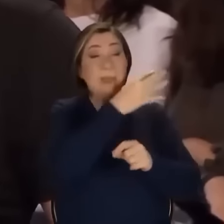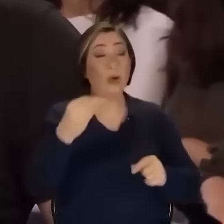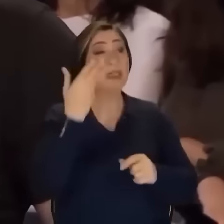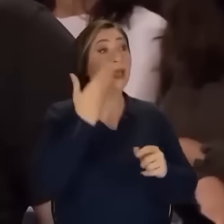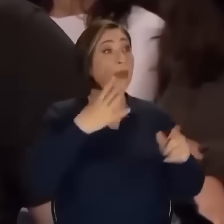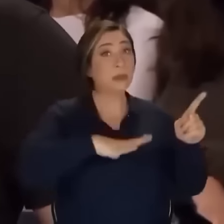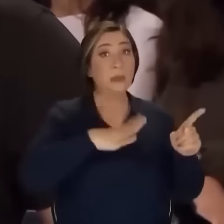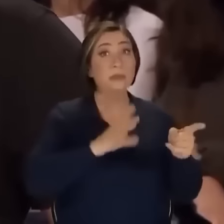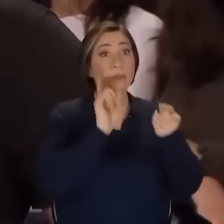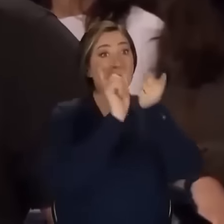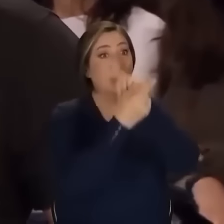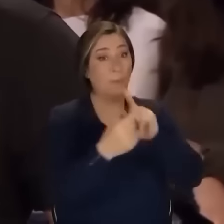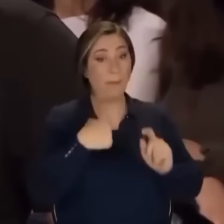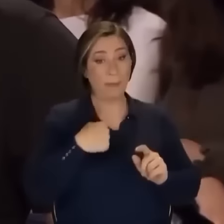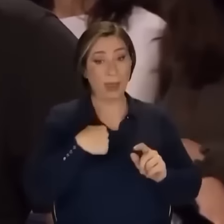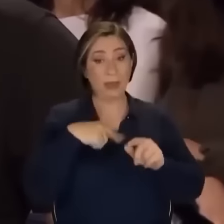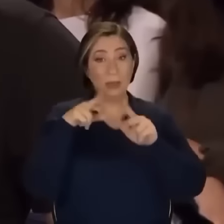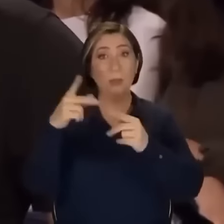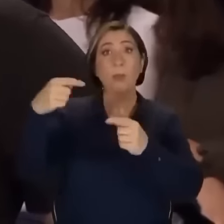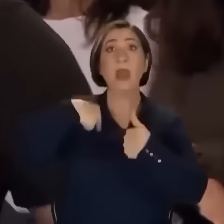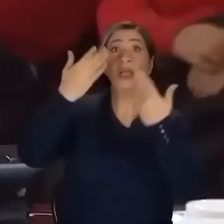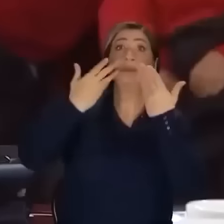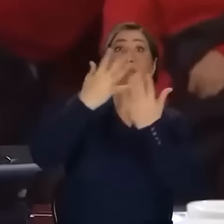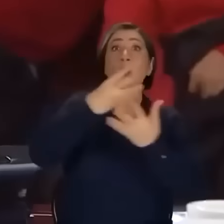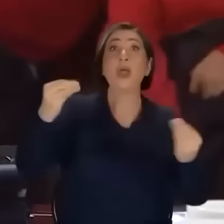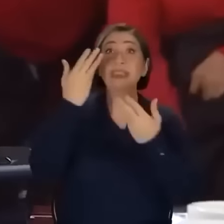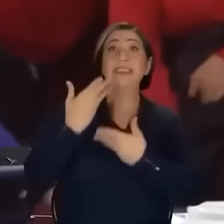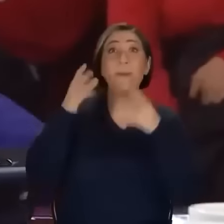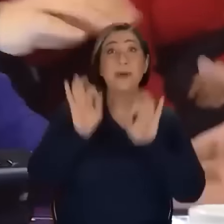isterken ben bu sefer Nuri Bilge ceylen kadar izlenme